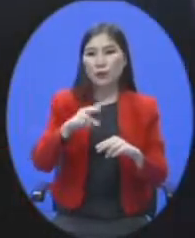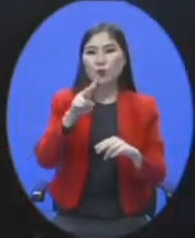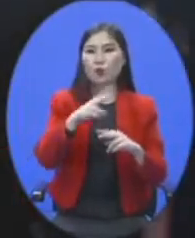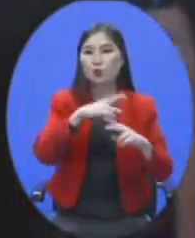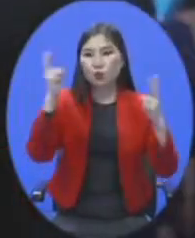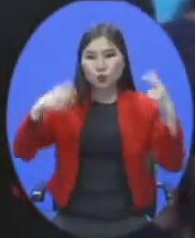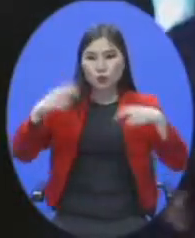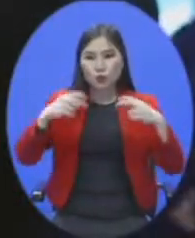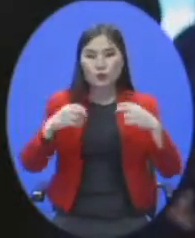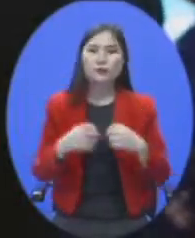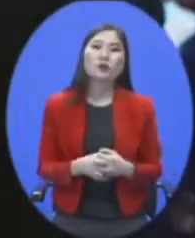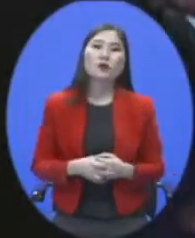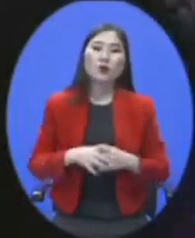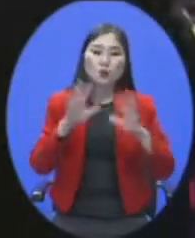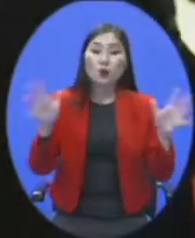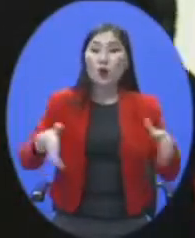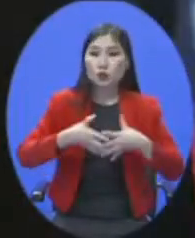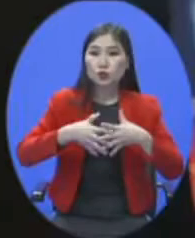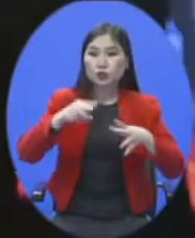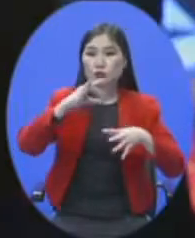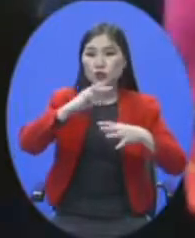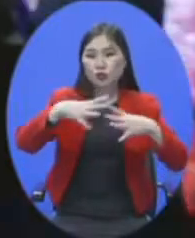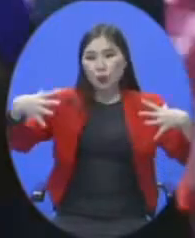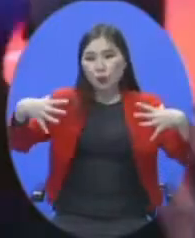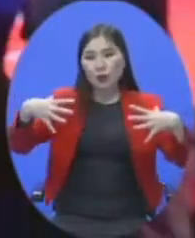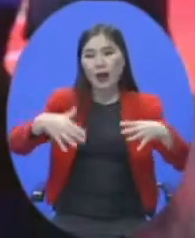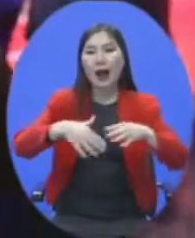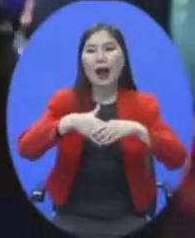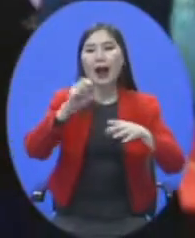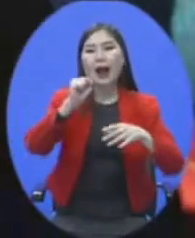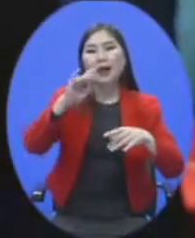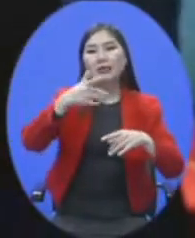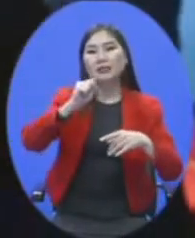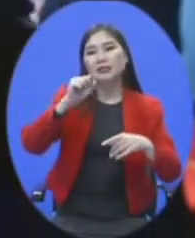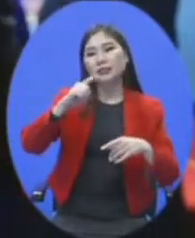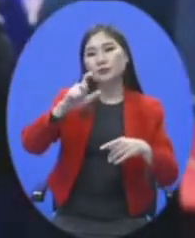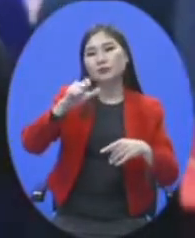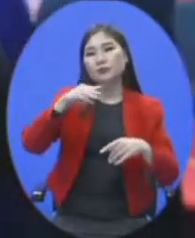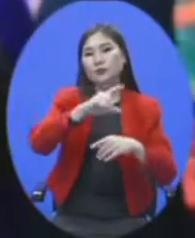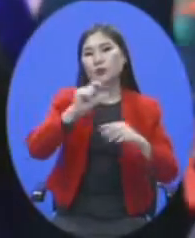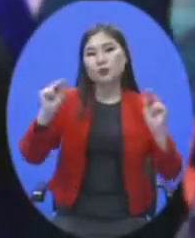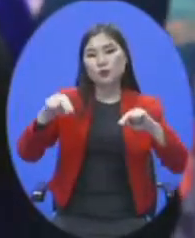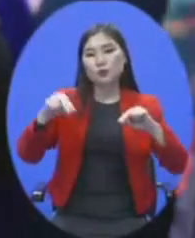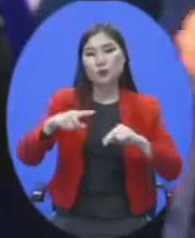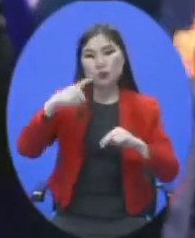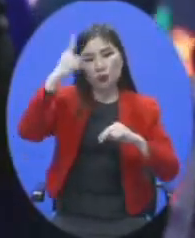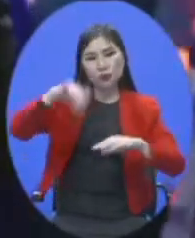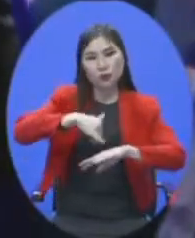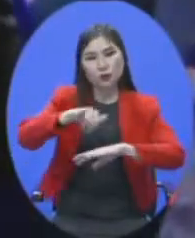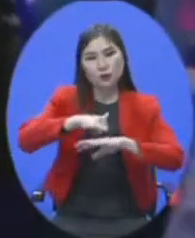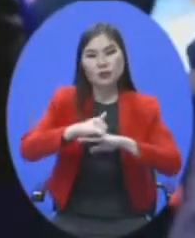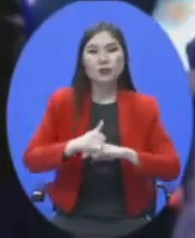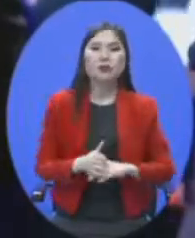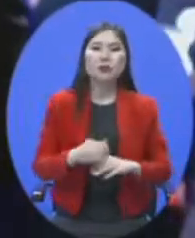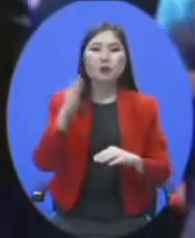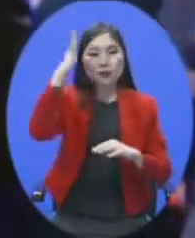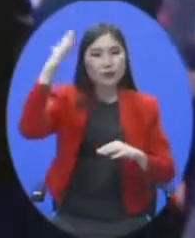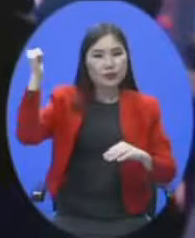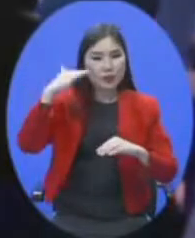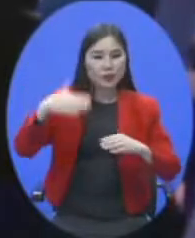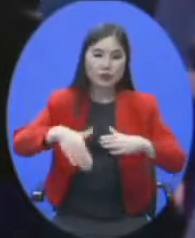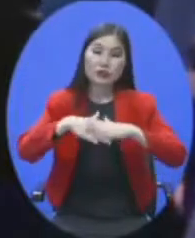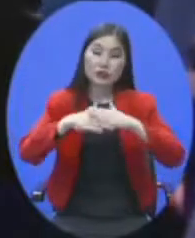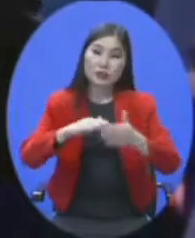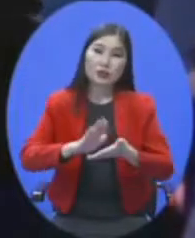олон салбарын бизнес эрхлэгчдийг оролцуулсан томоохон арга хэмжээ бид амжилттай зохион байгуулсан. Монгол улсын засгийн газрын шин зэрэглэлийн бодлогыг Вьетнам улс